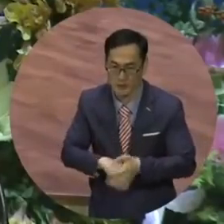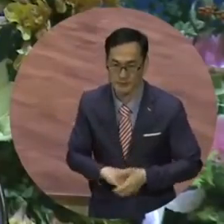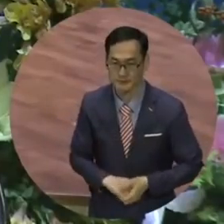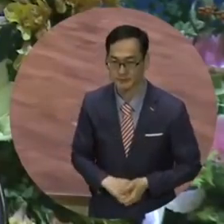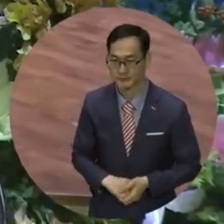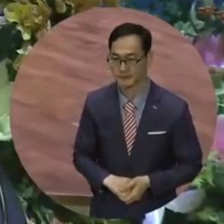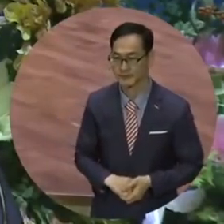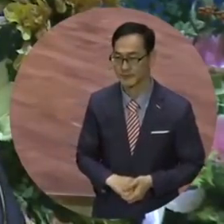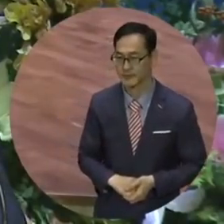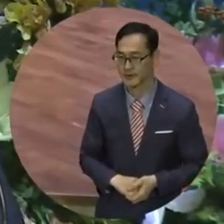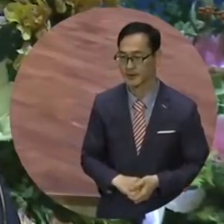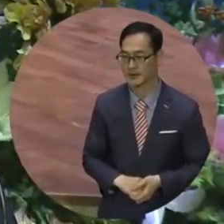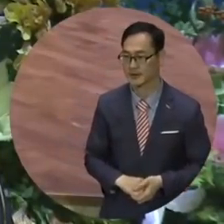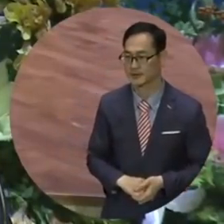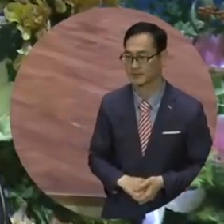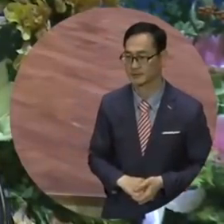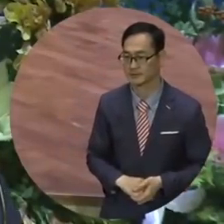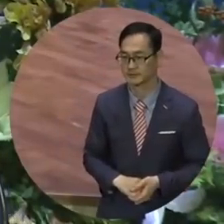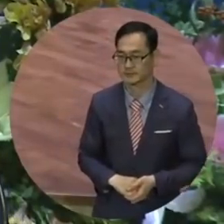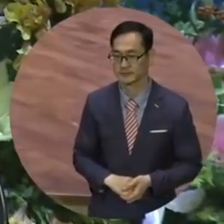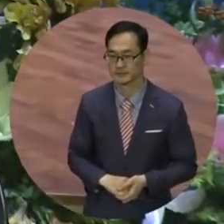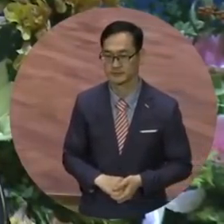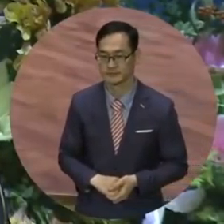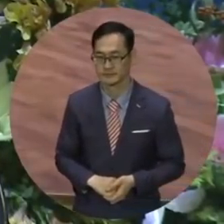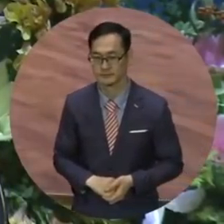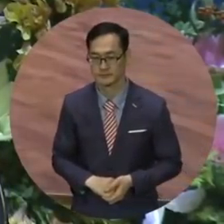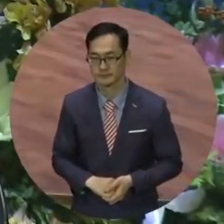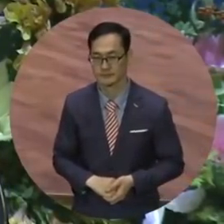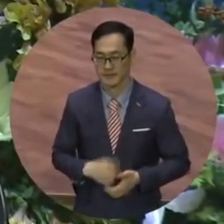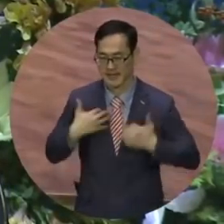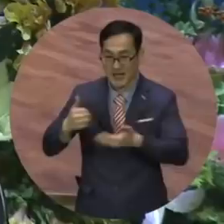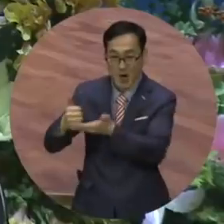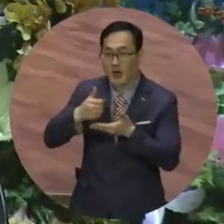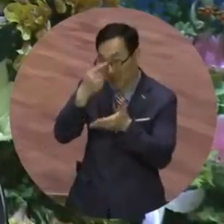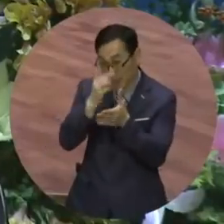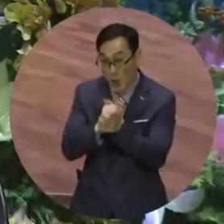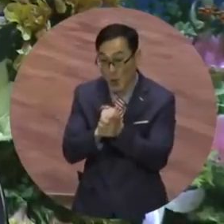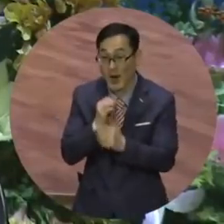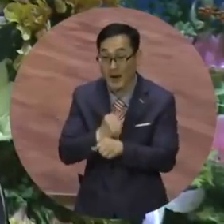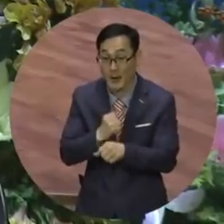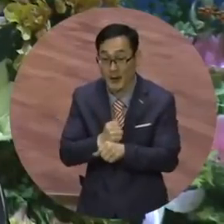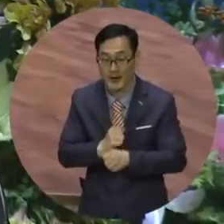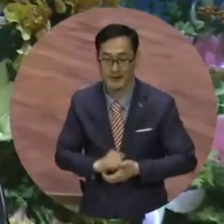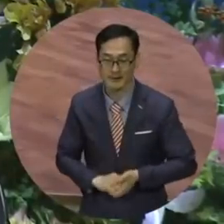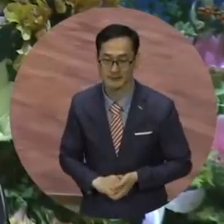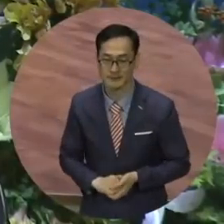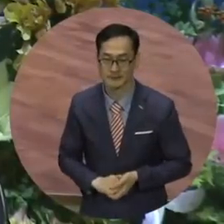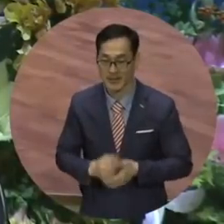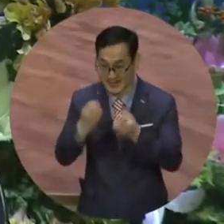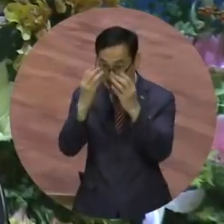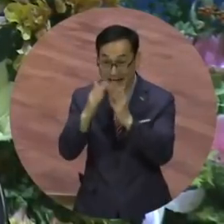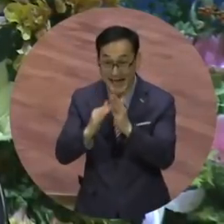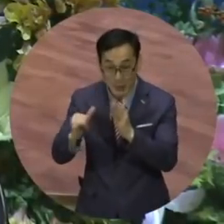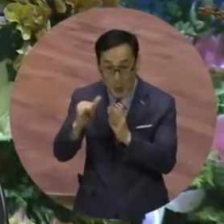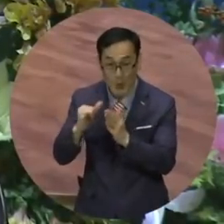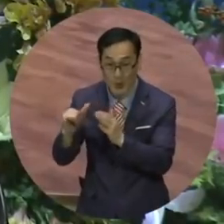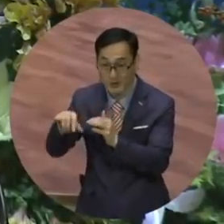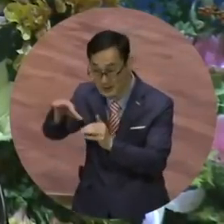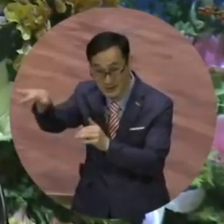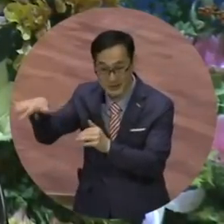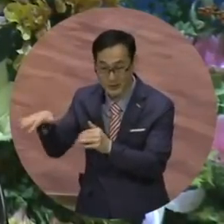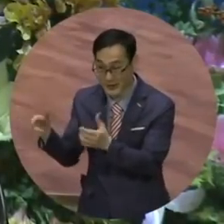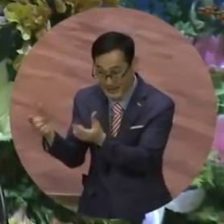통해서 영접했겠지만은 확신을 가지고 해서 영접 기도를 다시 하겠습니다. 영접 기도할 새 가족들을 중심으로 다 같이 눈을